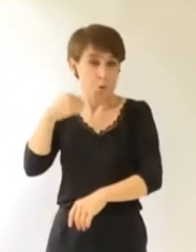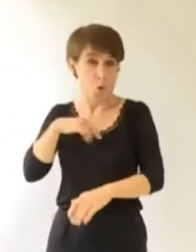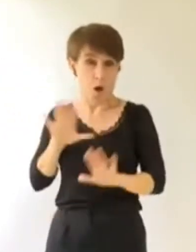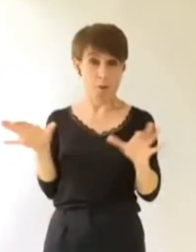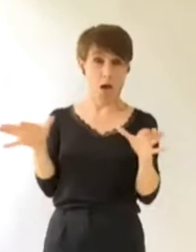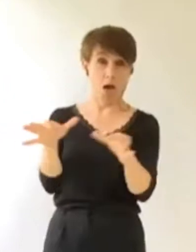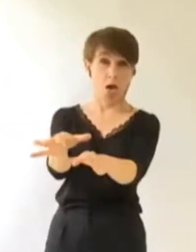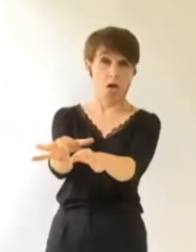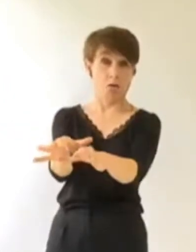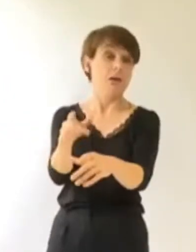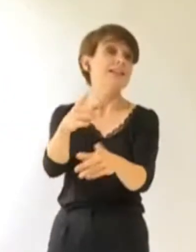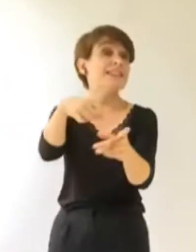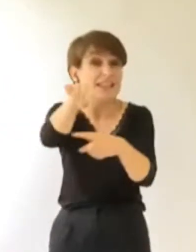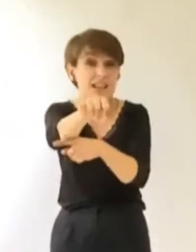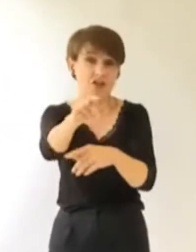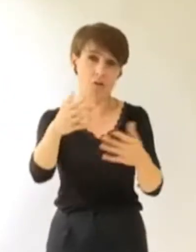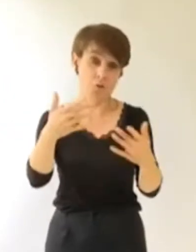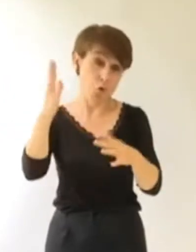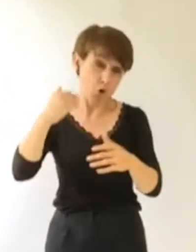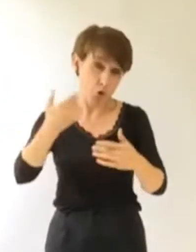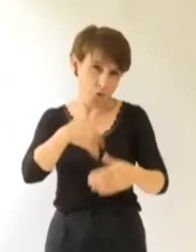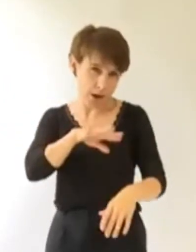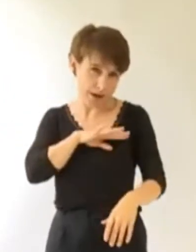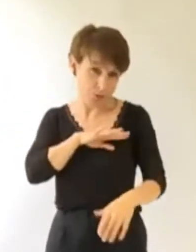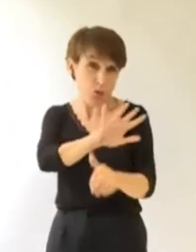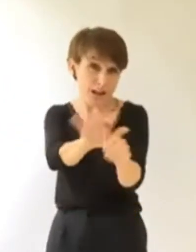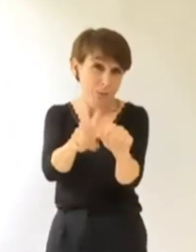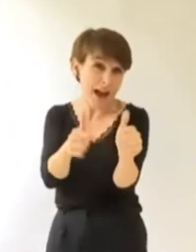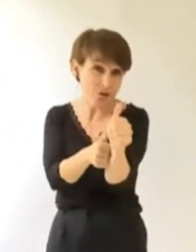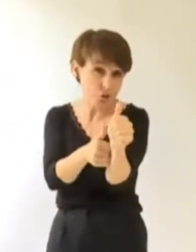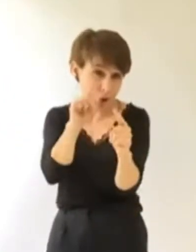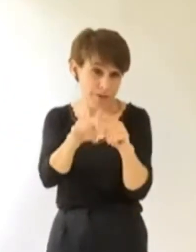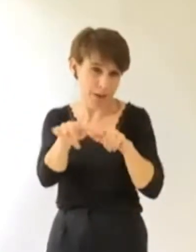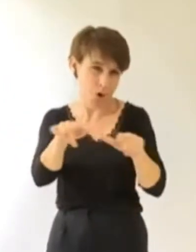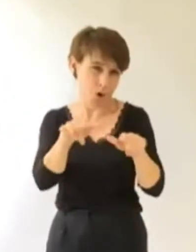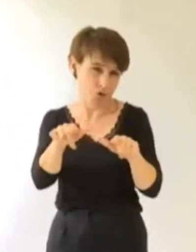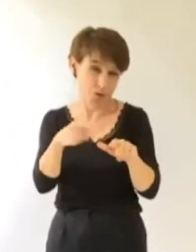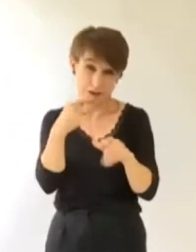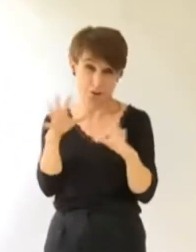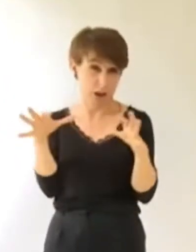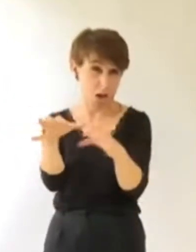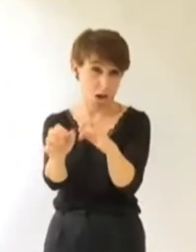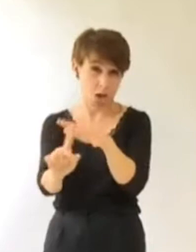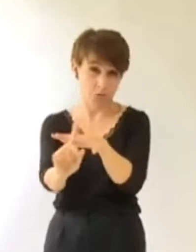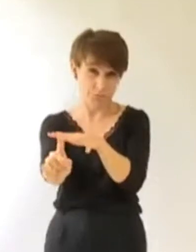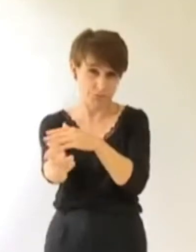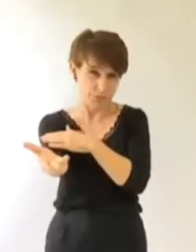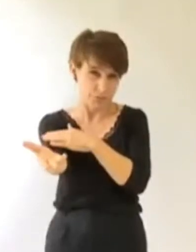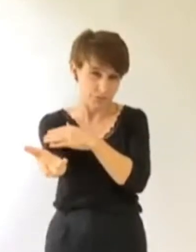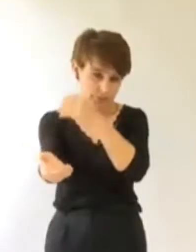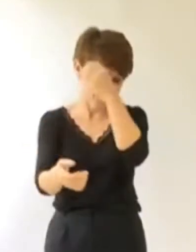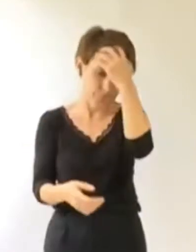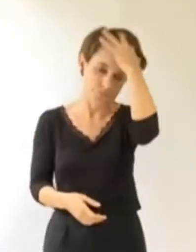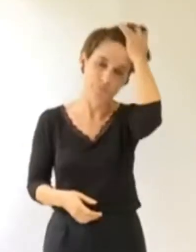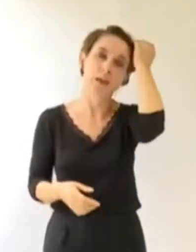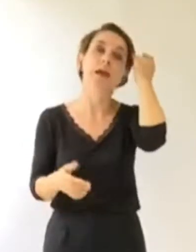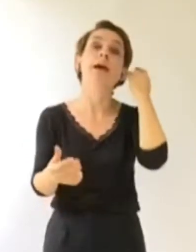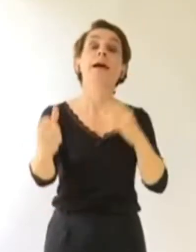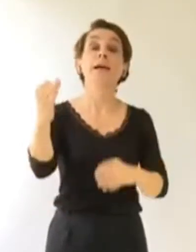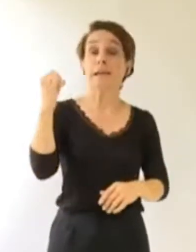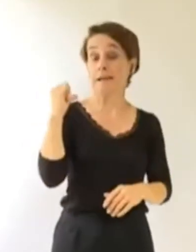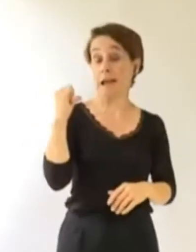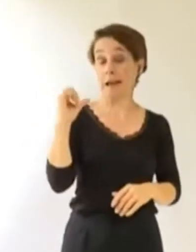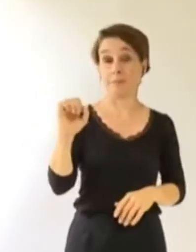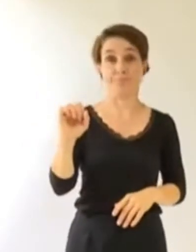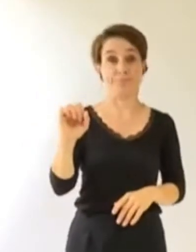déjà vous, à l'époque, qui étiez adjoint au logement. Hier, samedi, j'ai rencontré des